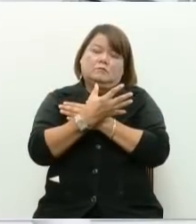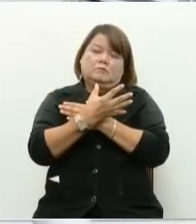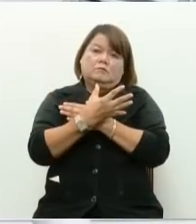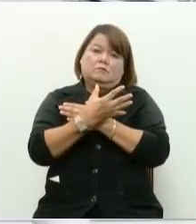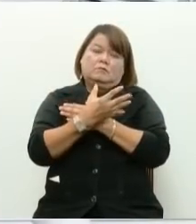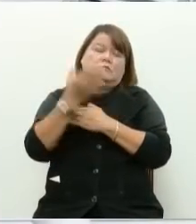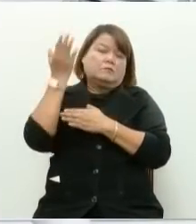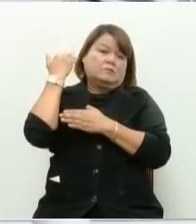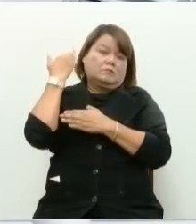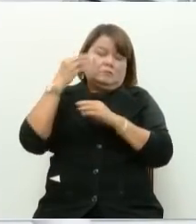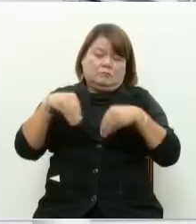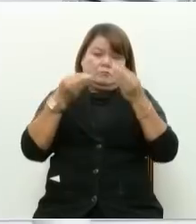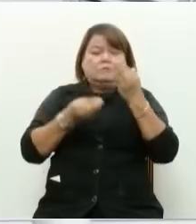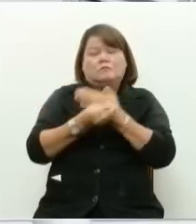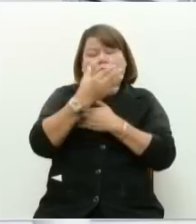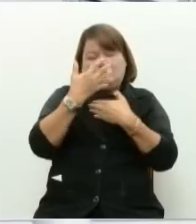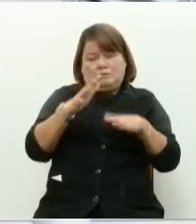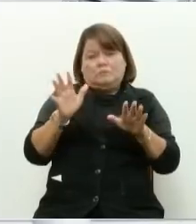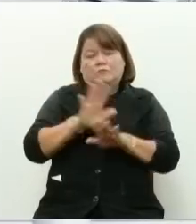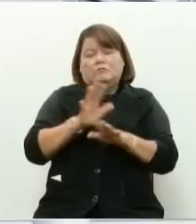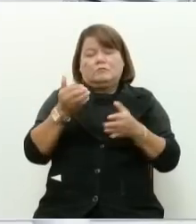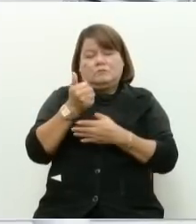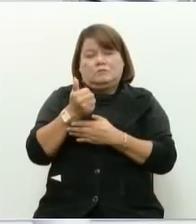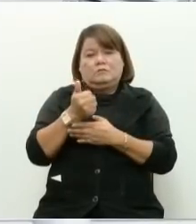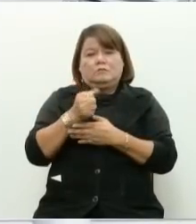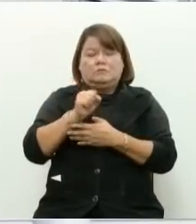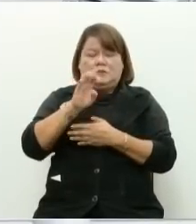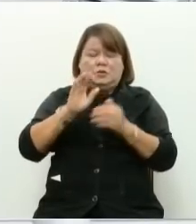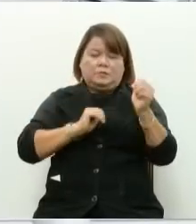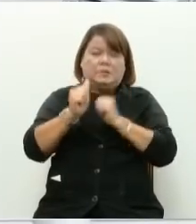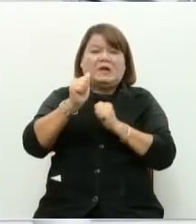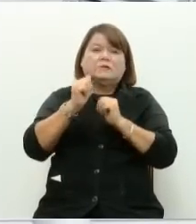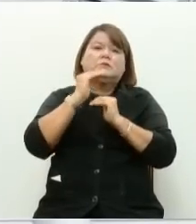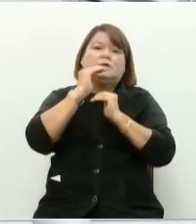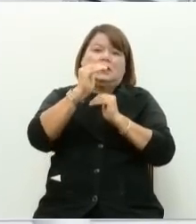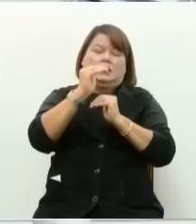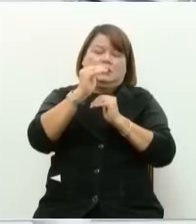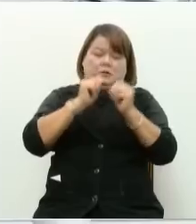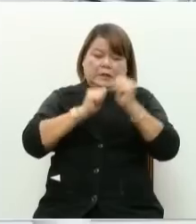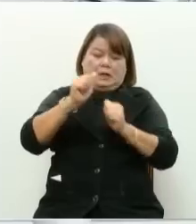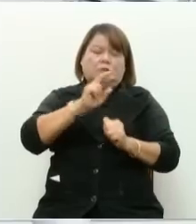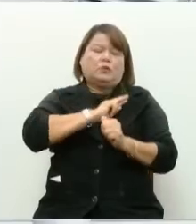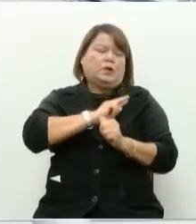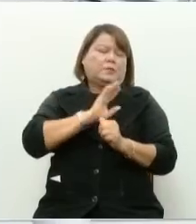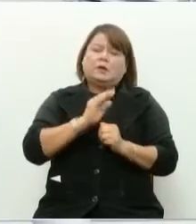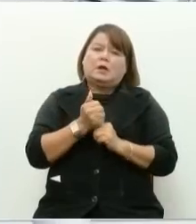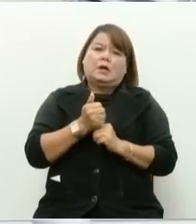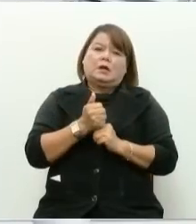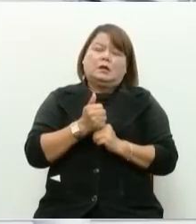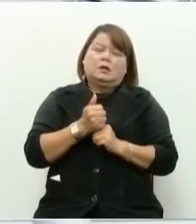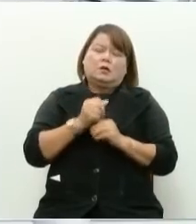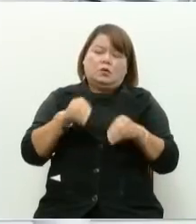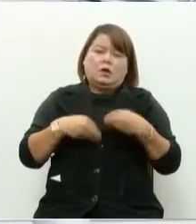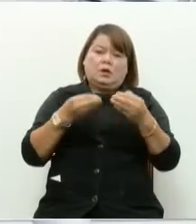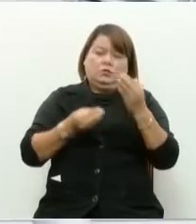มาเนี่ยที่เราให้โอกาสไปแล้วแต่ที่ไม่ได้ส่วนใหญ่เนี่ยสอบไม่ผ่านเกณฑ์คือแข่งกับตัวเองไม่ได้ก็ขอว่า